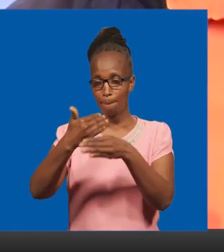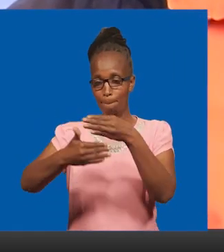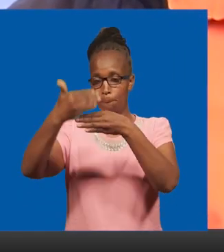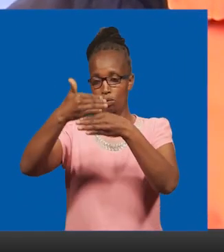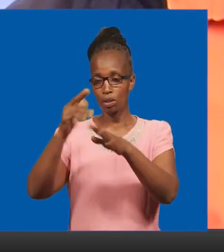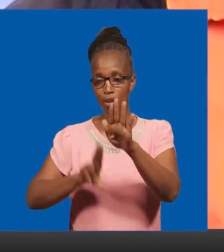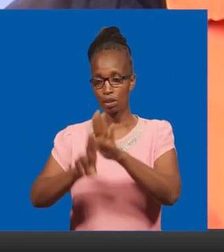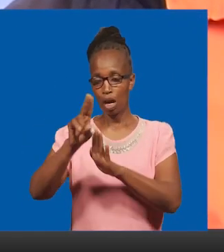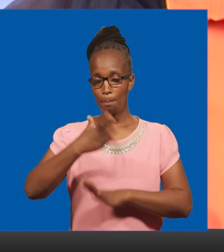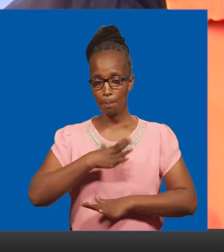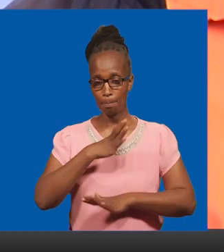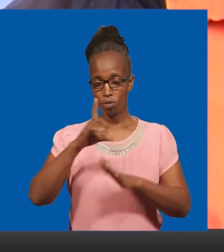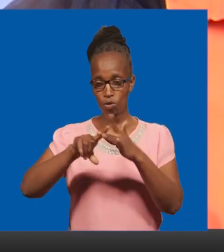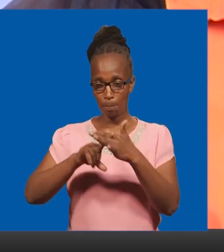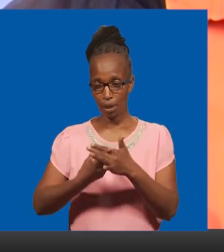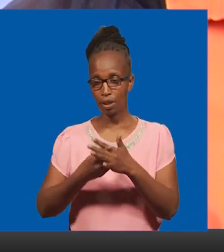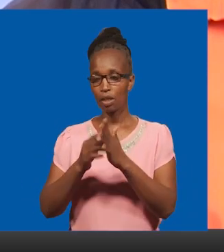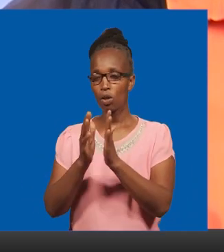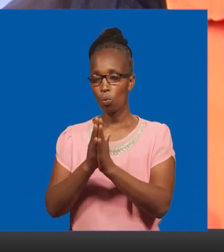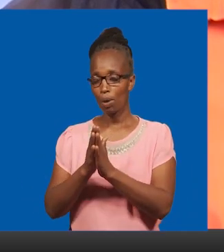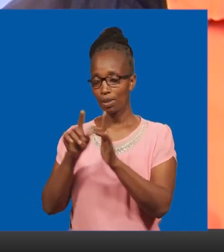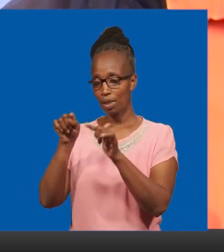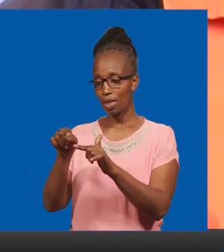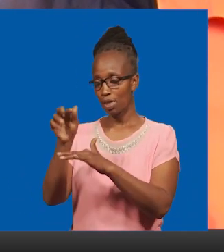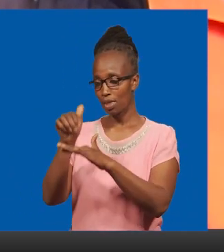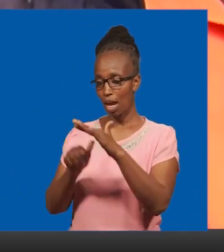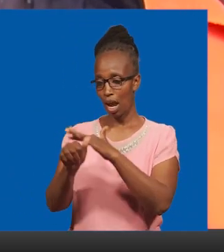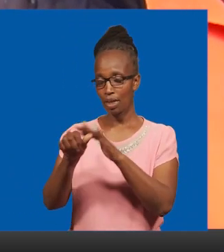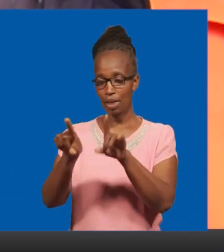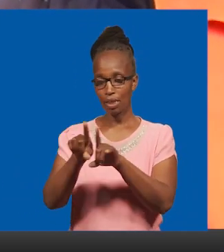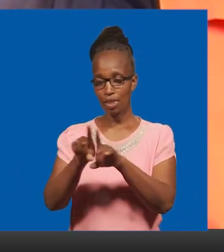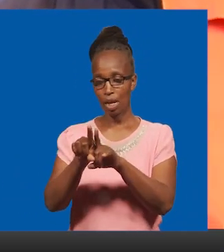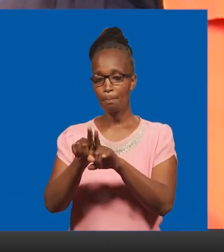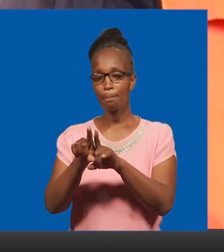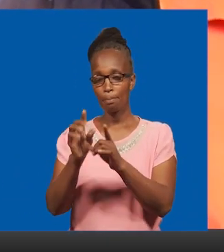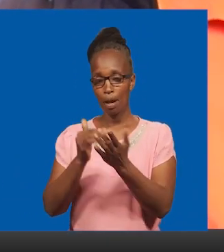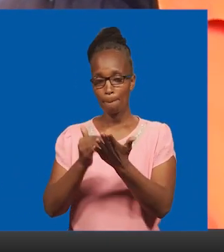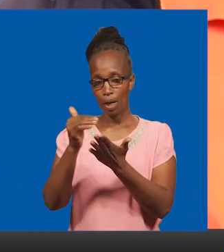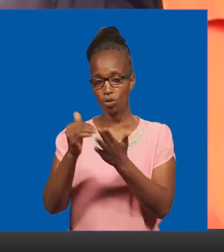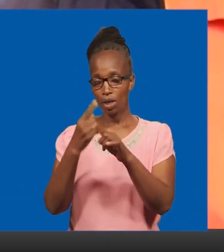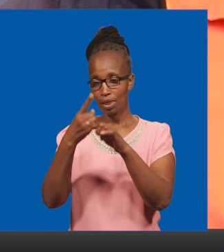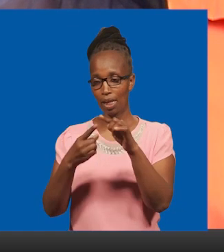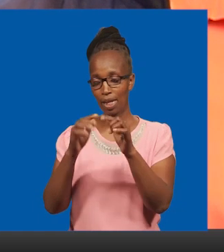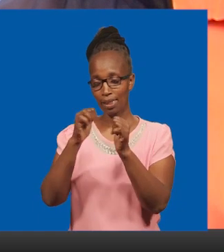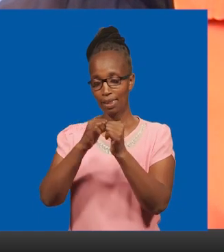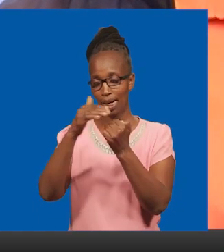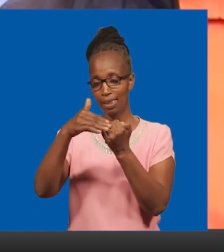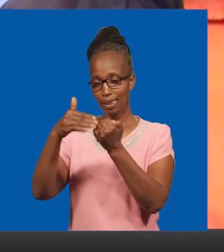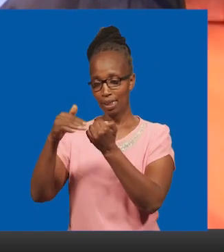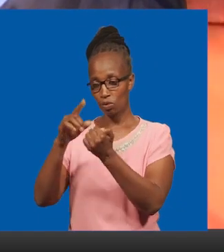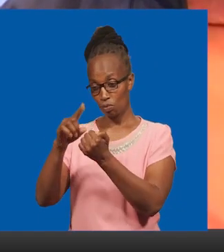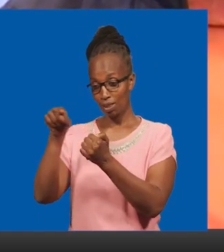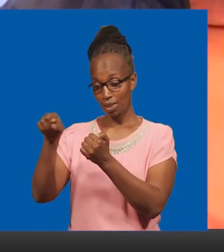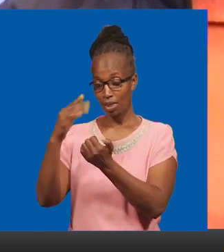and also build up startups. We build startups. So in this, under the same umbrella of Virtual 21, we have what